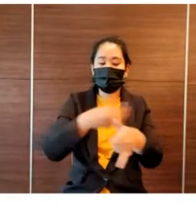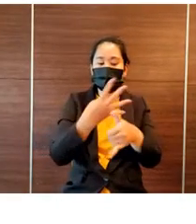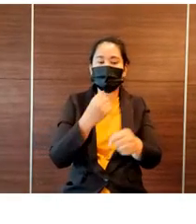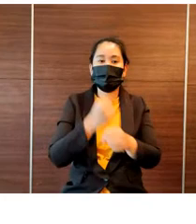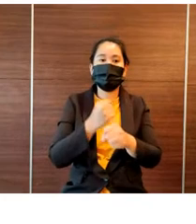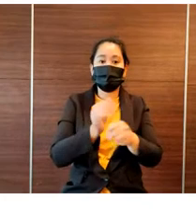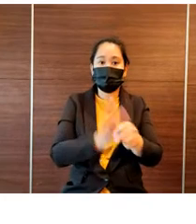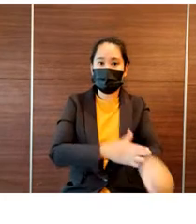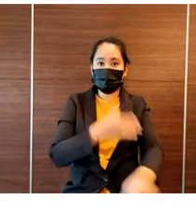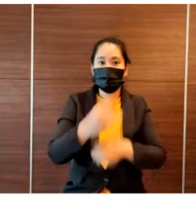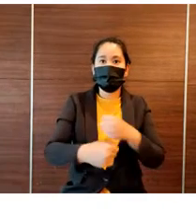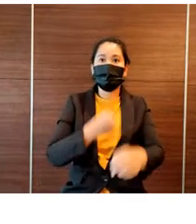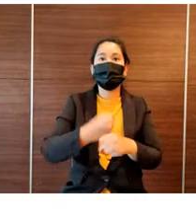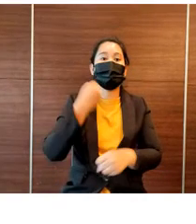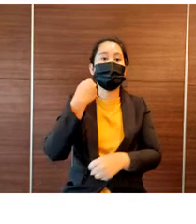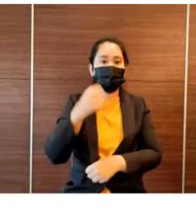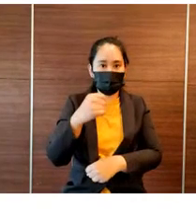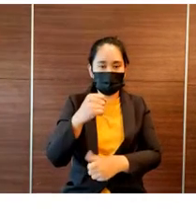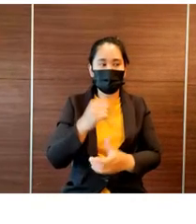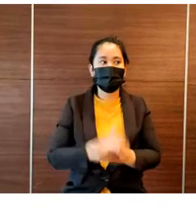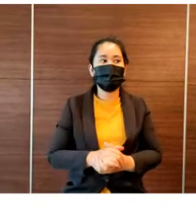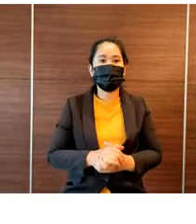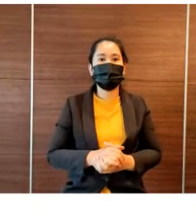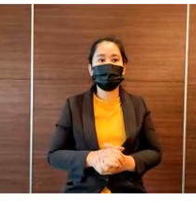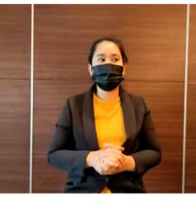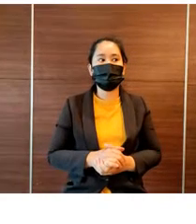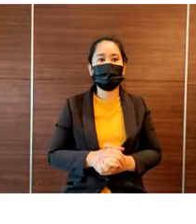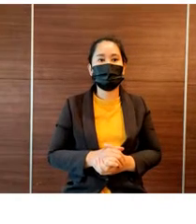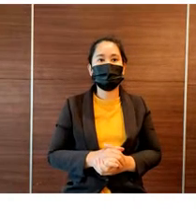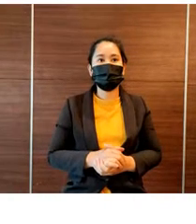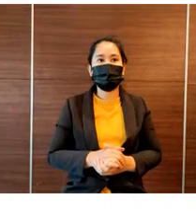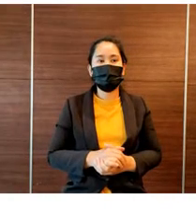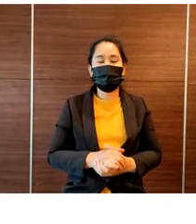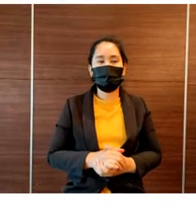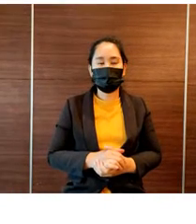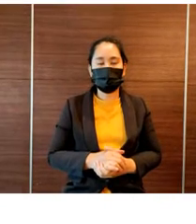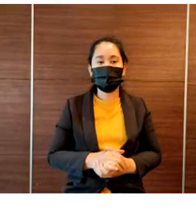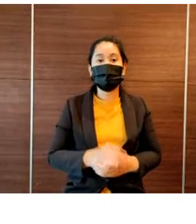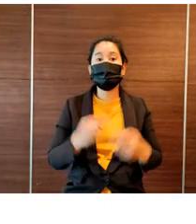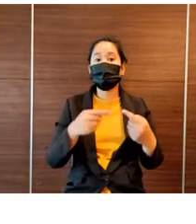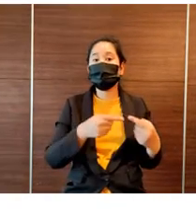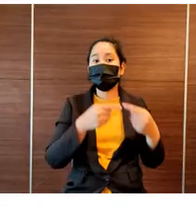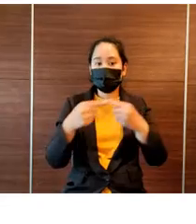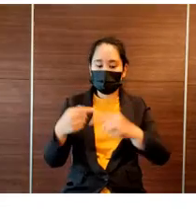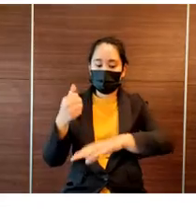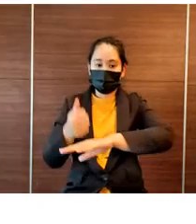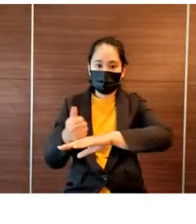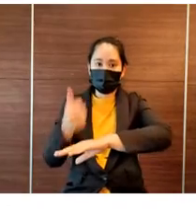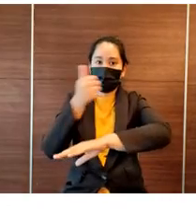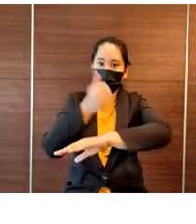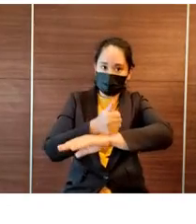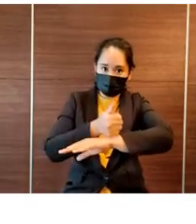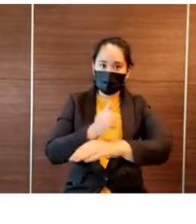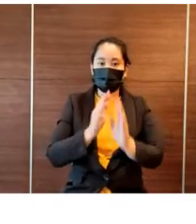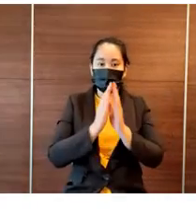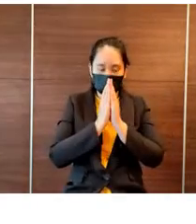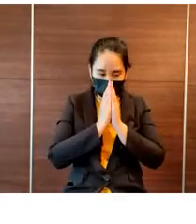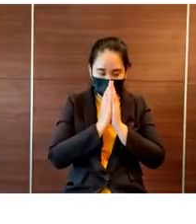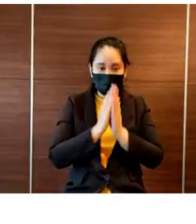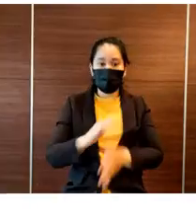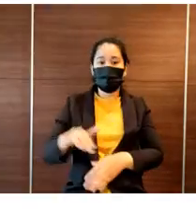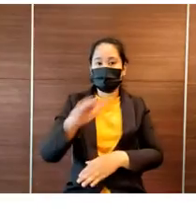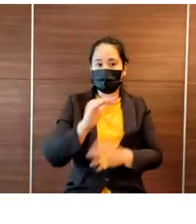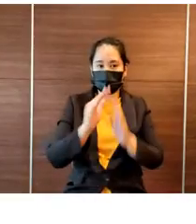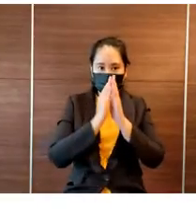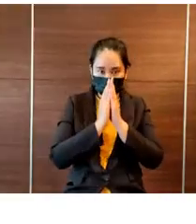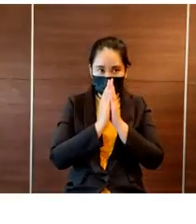แล้วครับ ค่ะโอเคค่ะท่านแรกนะคะอย่างประสบการณ์ขนาดนี้นะขอเชิญท่านถัดไปค่ะ สวัสดีครับสวัสดีทุกท่านนะ